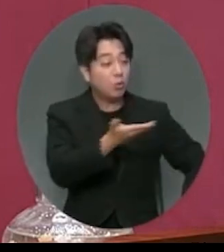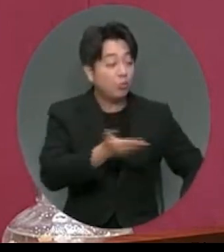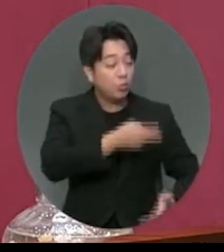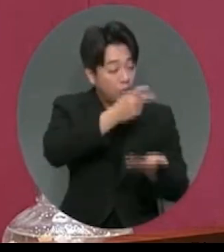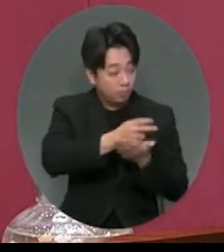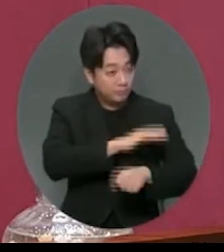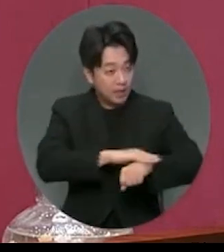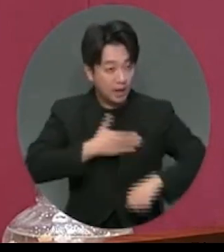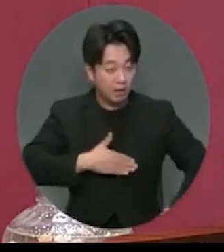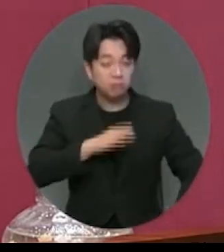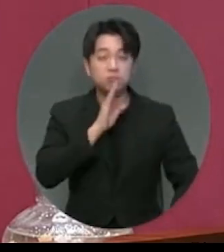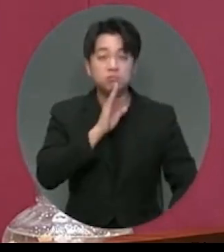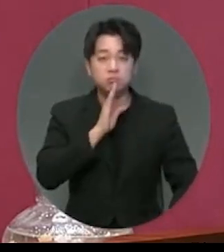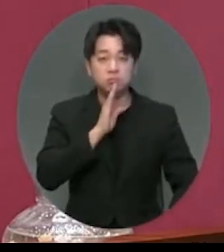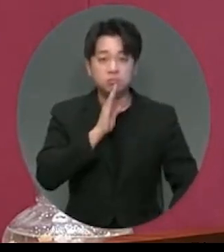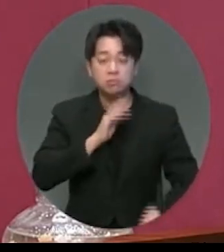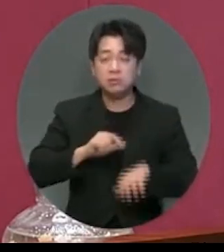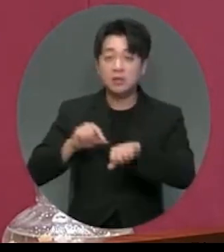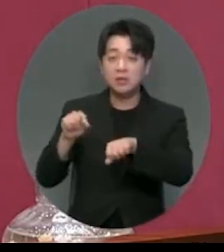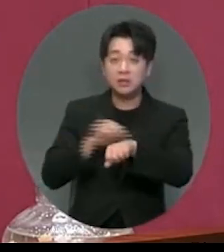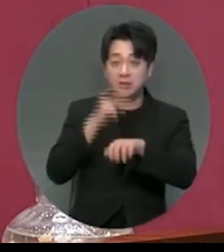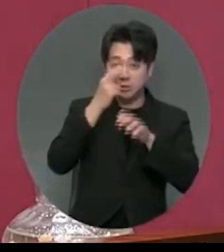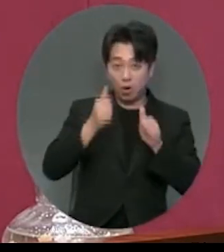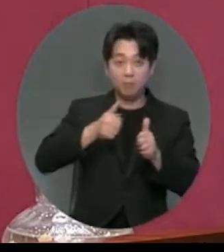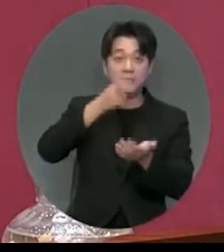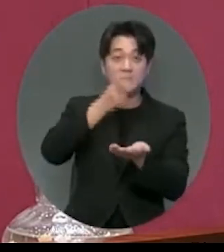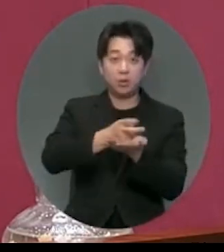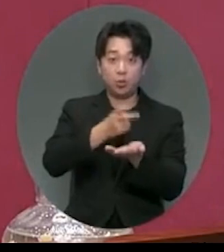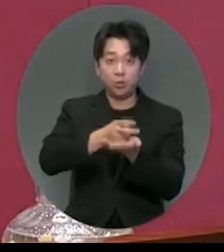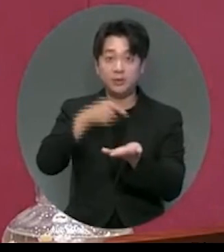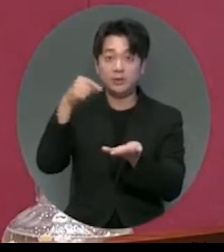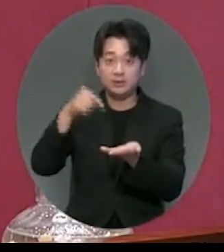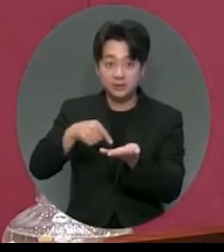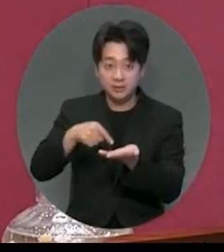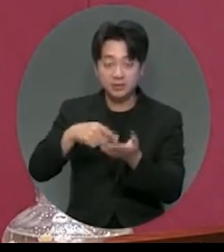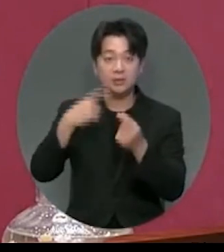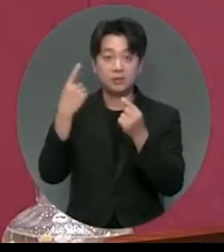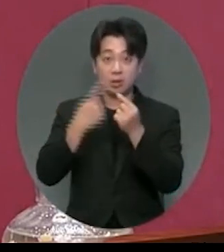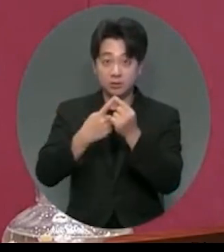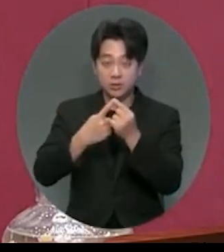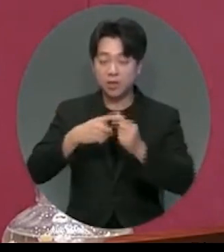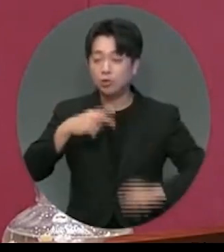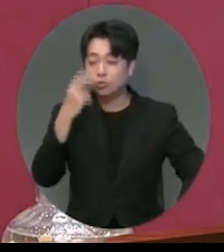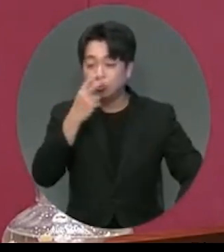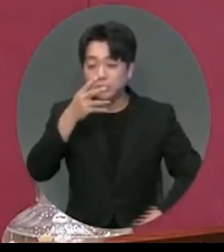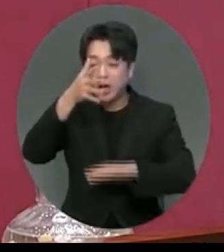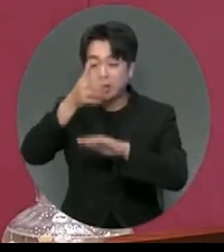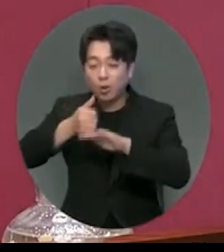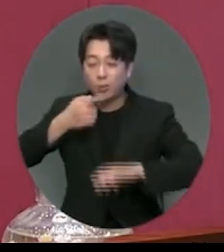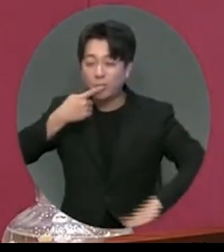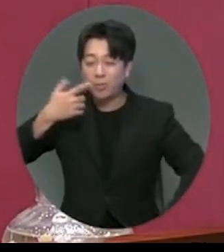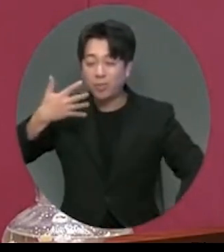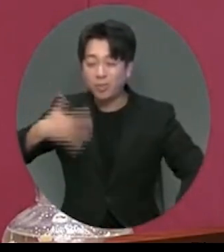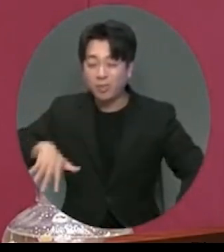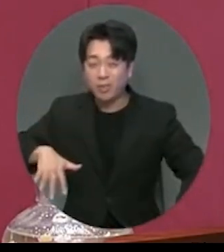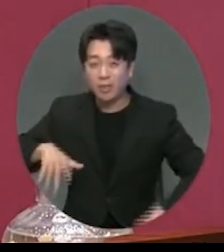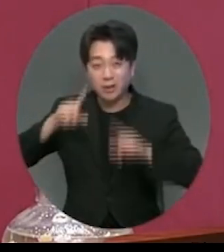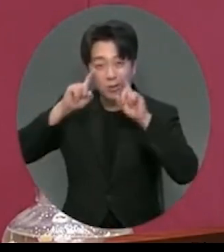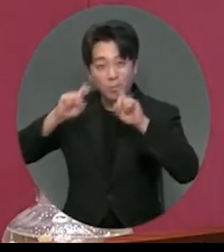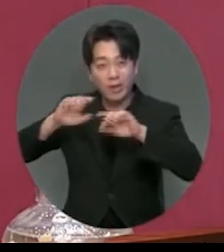자, 첫째, 특검 제도는 수사기관의 수사가 미진해서 국민적 의혹이 해소되지 못했거나